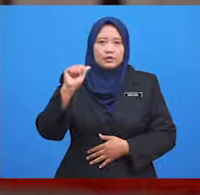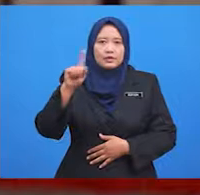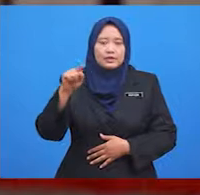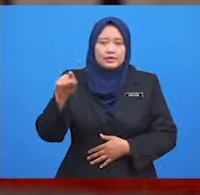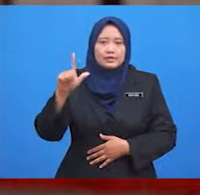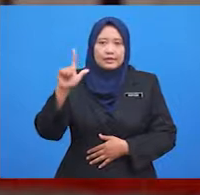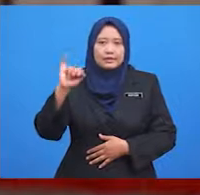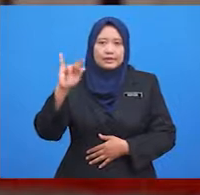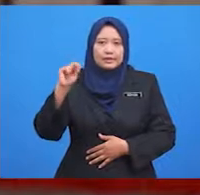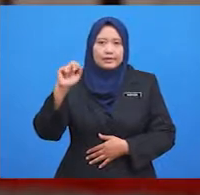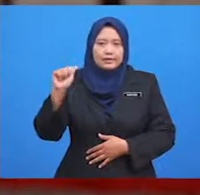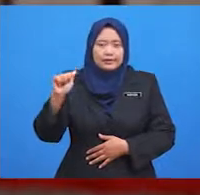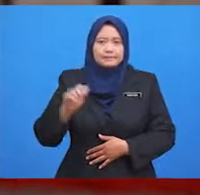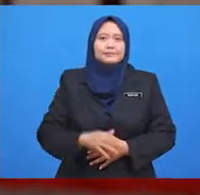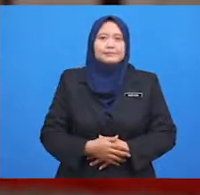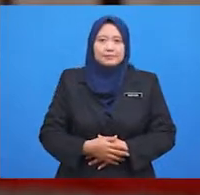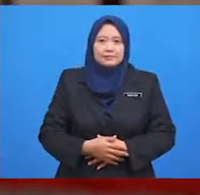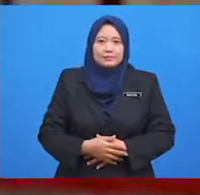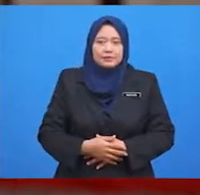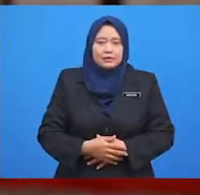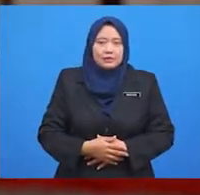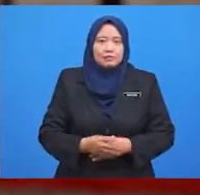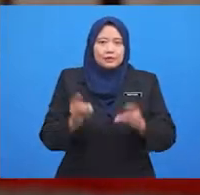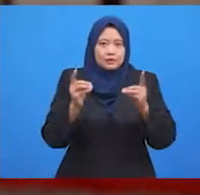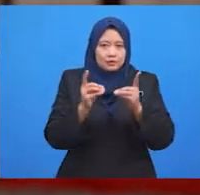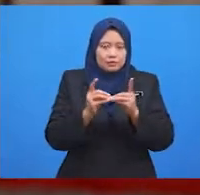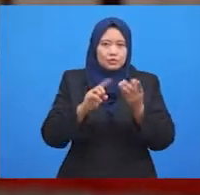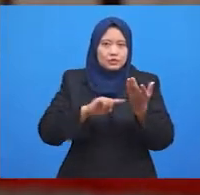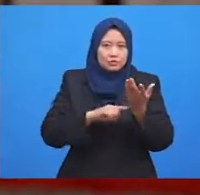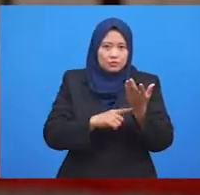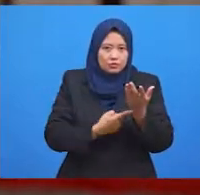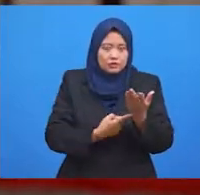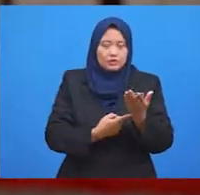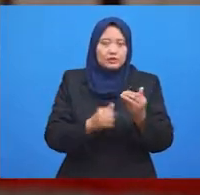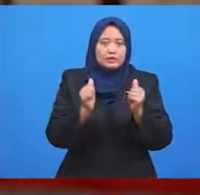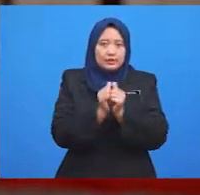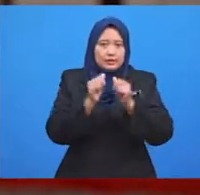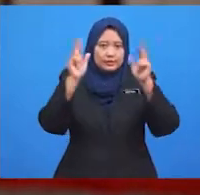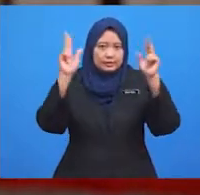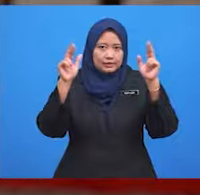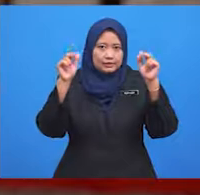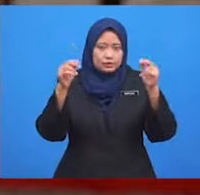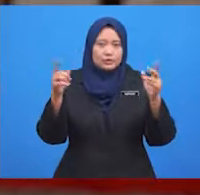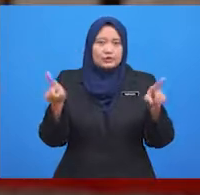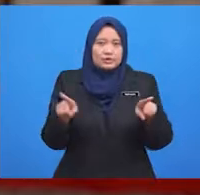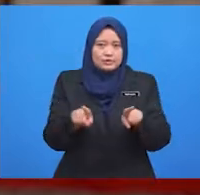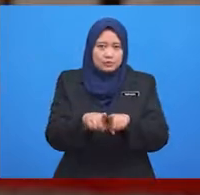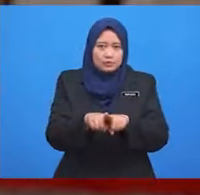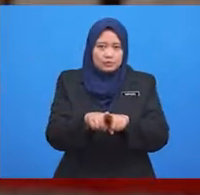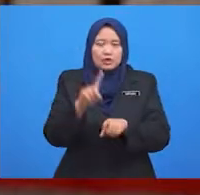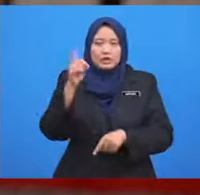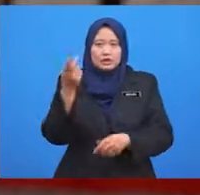Dato' Undang Haji Muhammad Syarif. Bertemu kembali kita dalam tajuk yang sama, cuma jenis rawatan sahaja yang